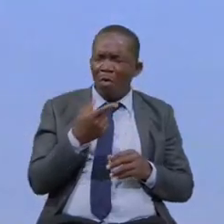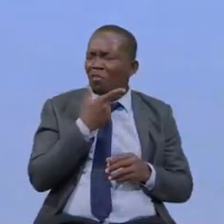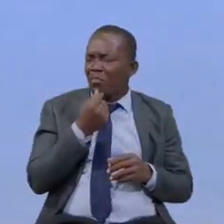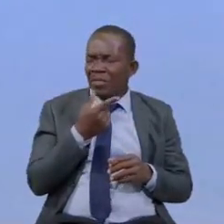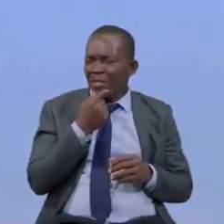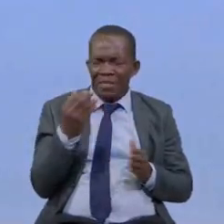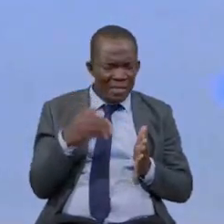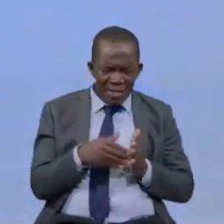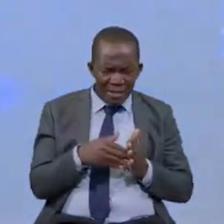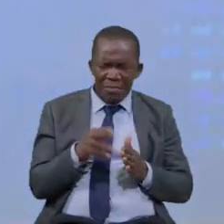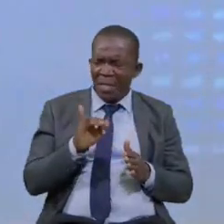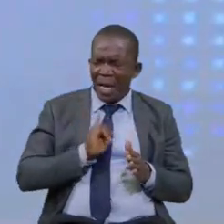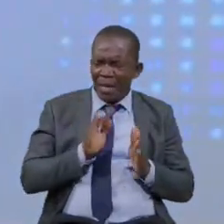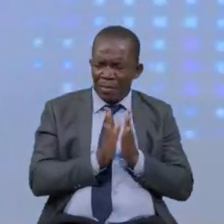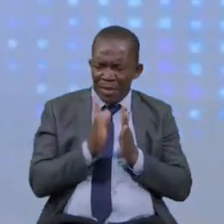que cette